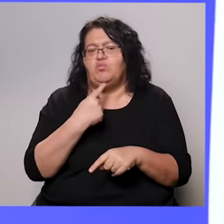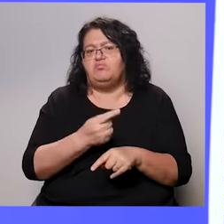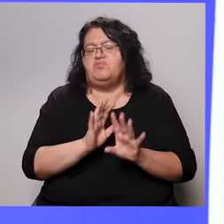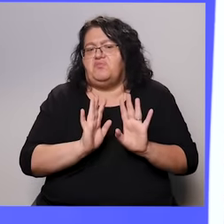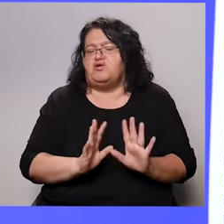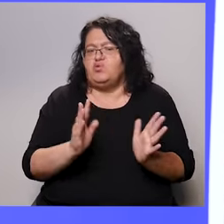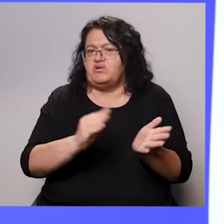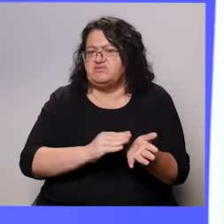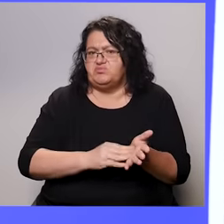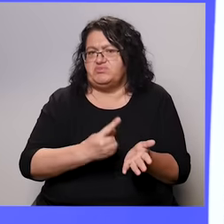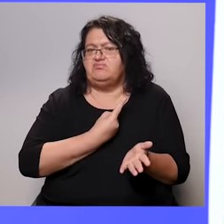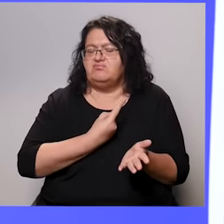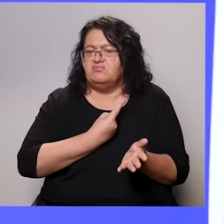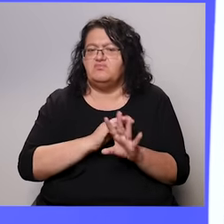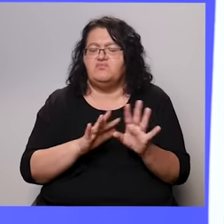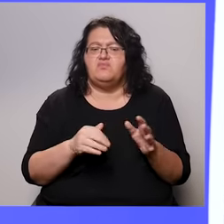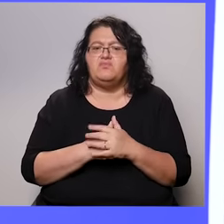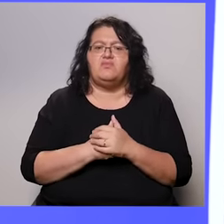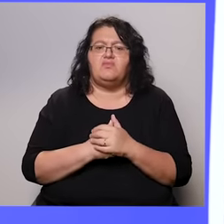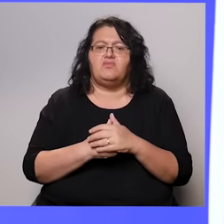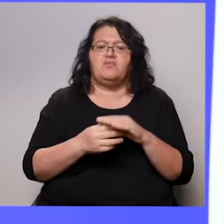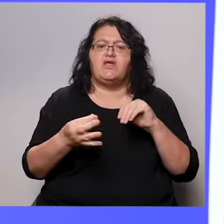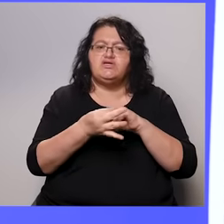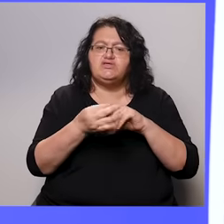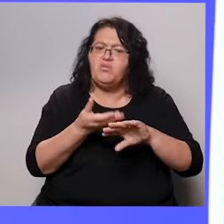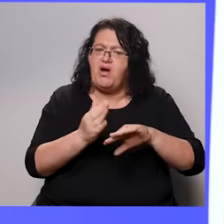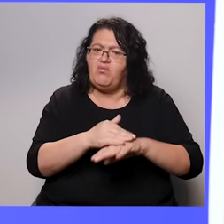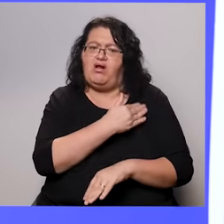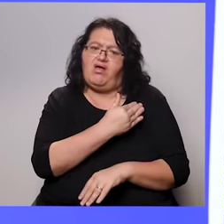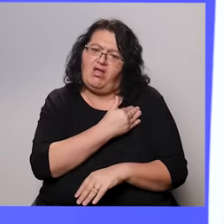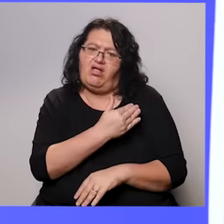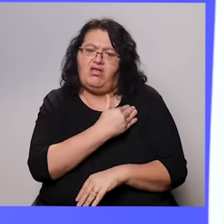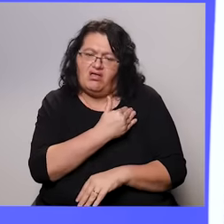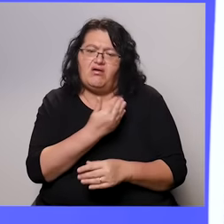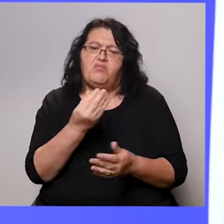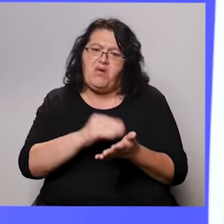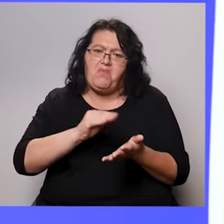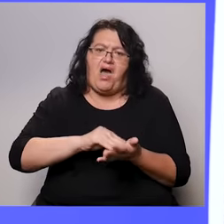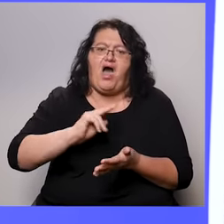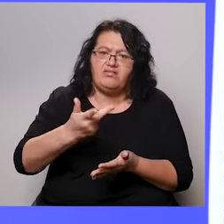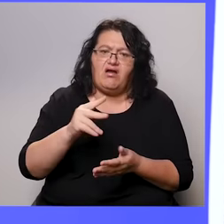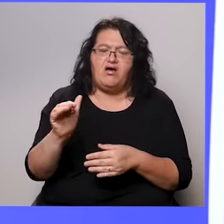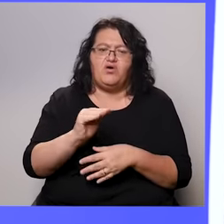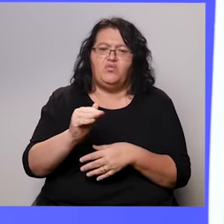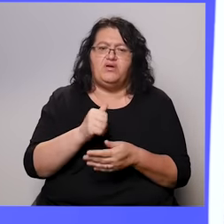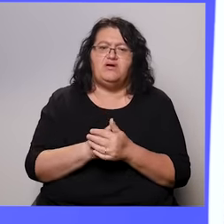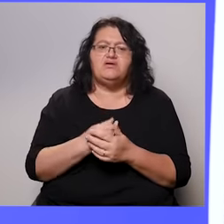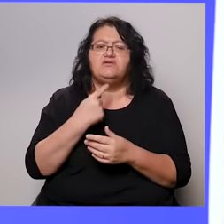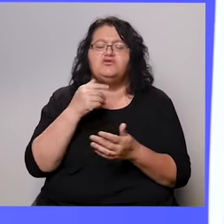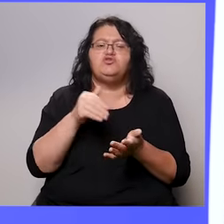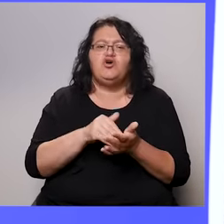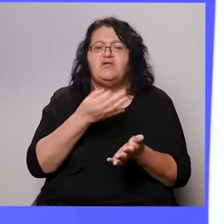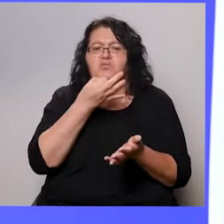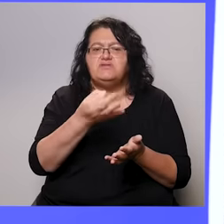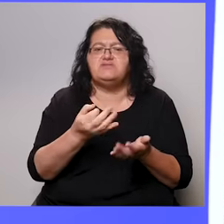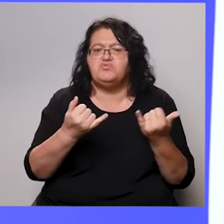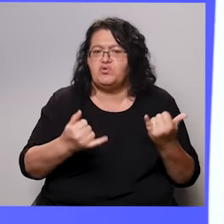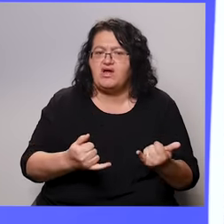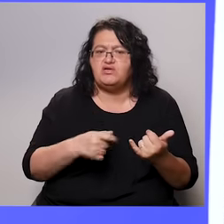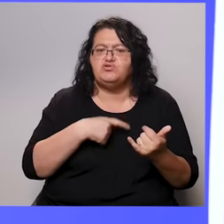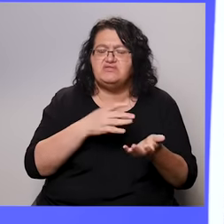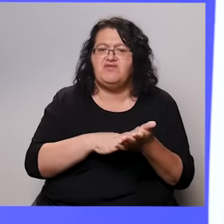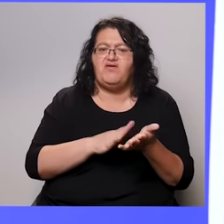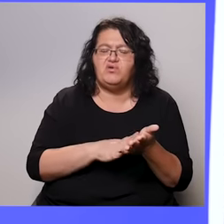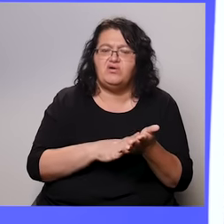și nu și nu. Ea a început să insiste și mai tare. Ce trebuie să precizez aici este faptul